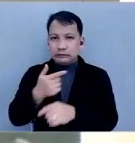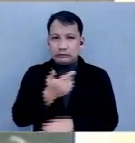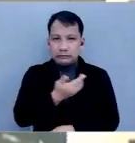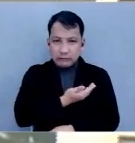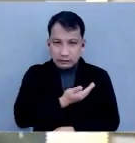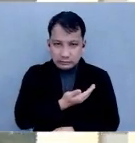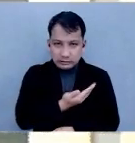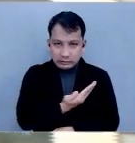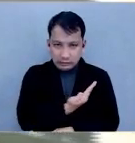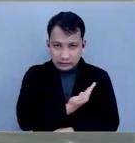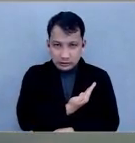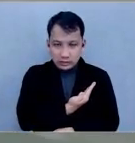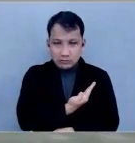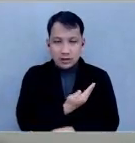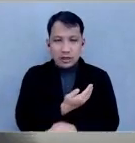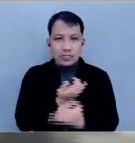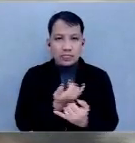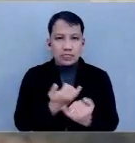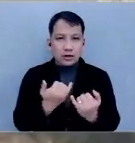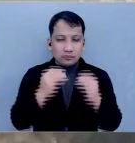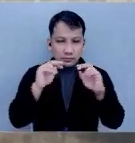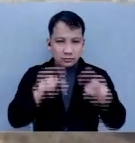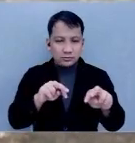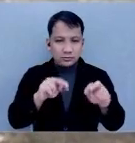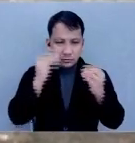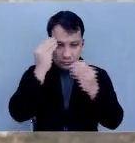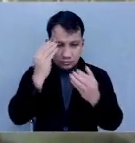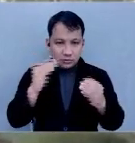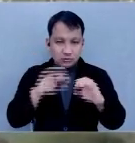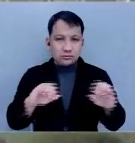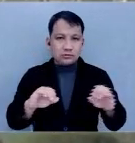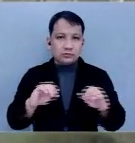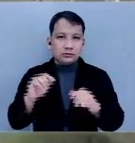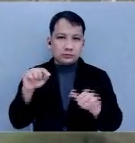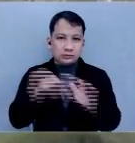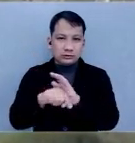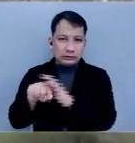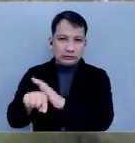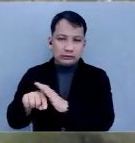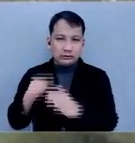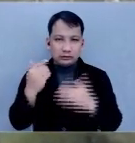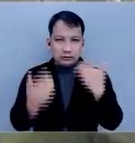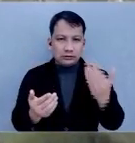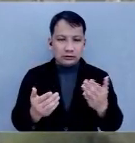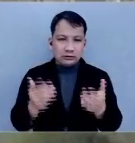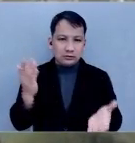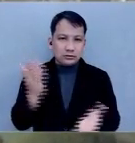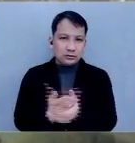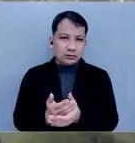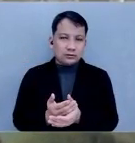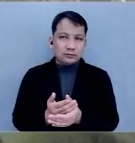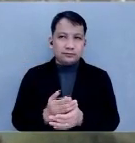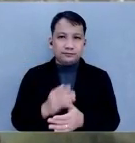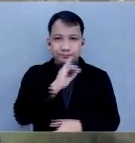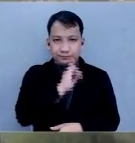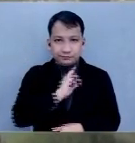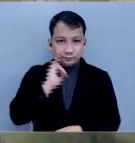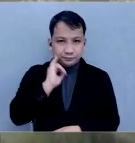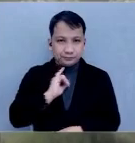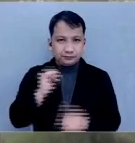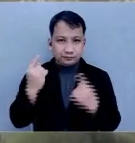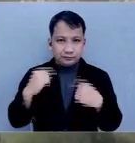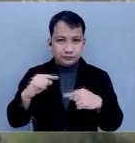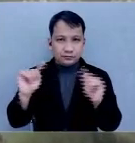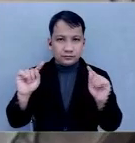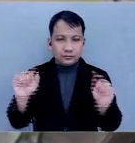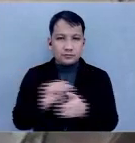Israel, pinaiigting na nila ang pag-atake para pulbusin ng Hamas. Nauna nang sinabi ng Israel Defense Forces na matagumpay nilang nasira ang